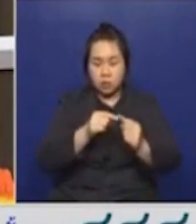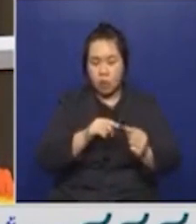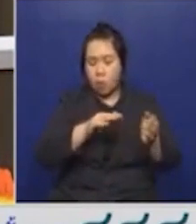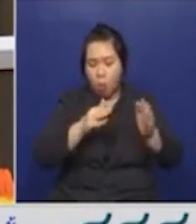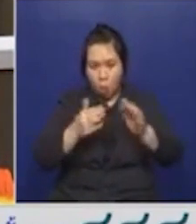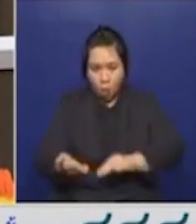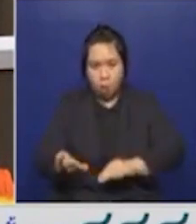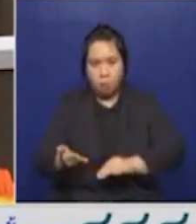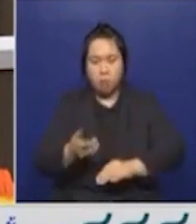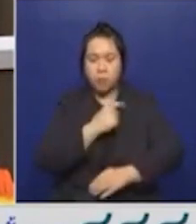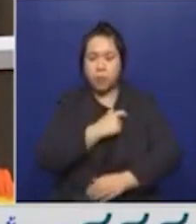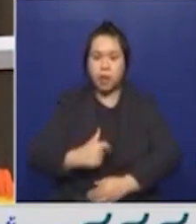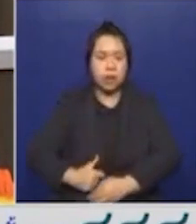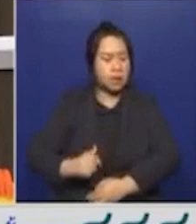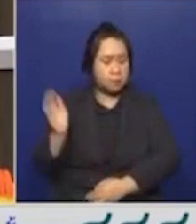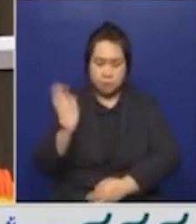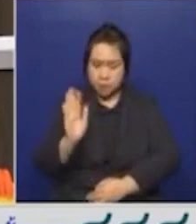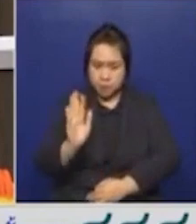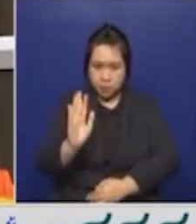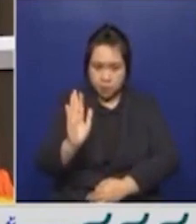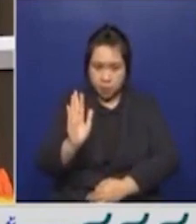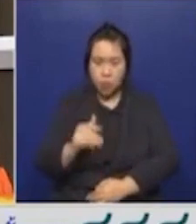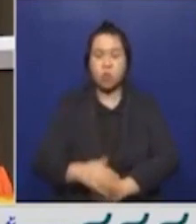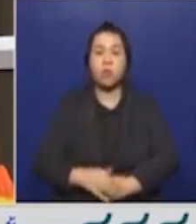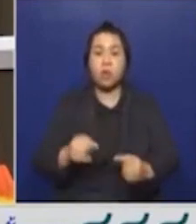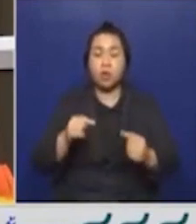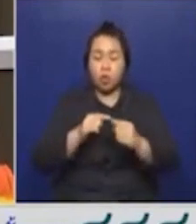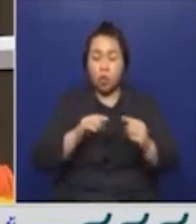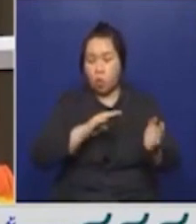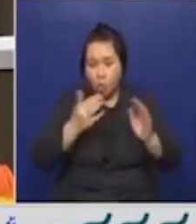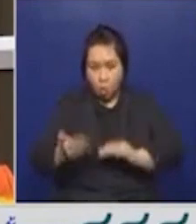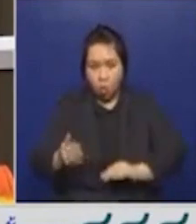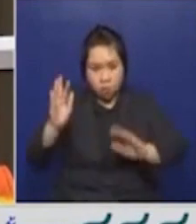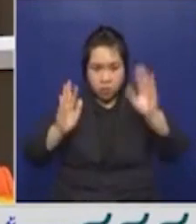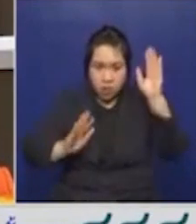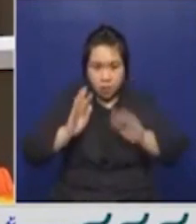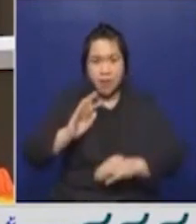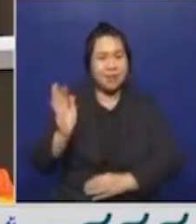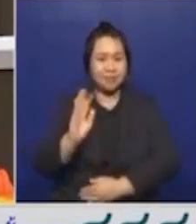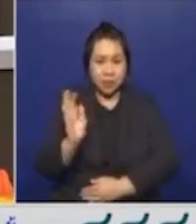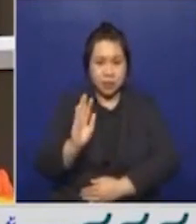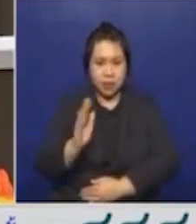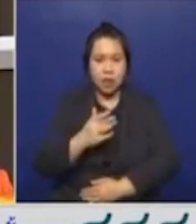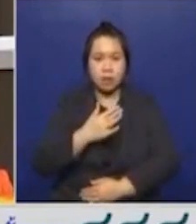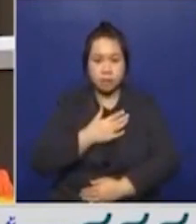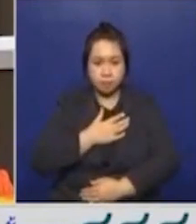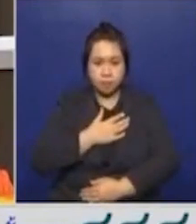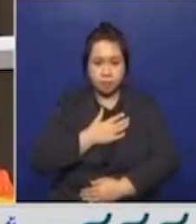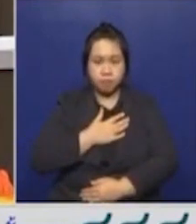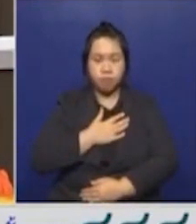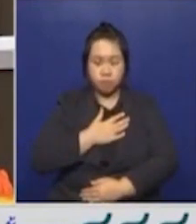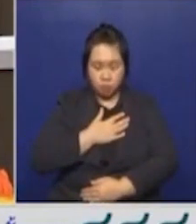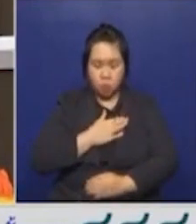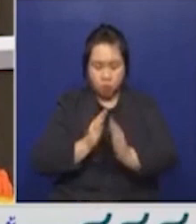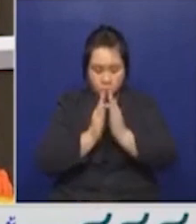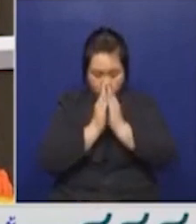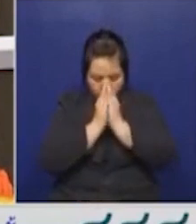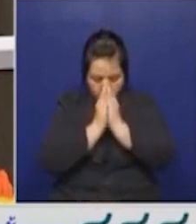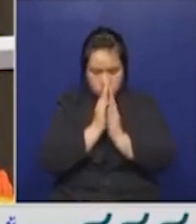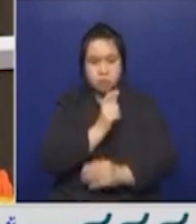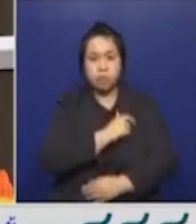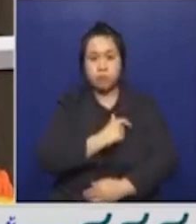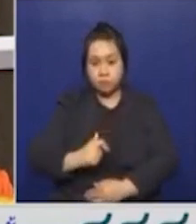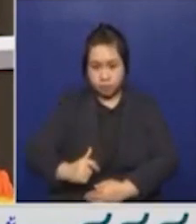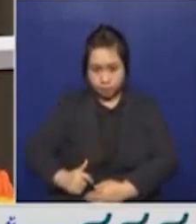สถาบันพระมหากษัตริย์หรือเป็นการล้มล้างการปกครองแต่อย่างใดนะคะดิฉันจงรักภักดีต่อสถาบันพระ